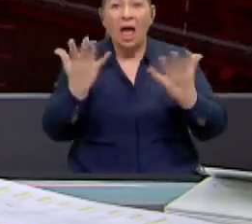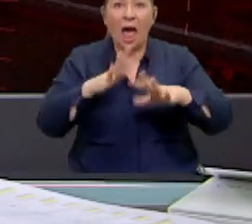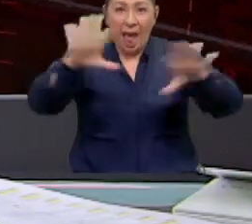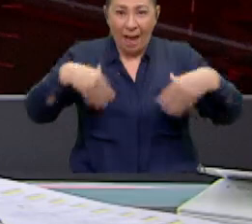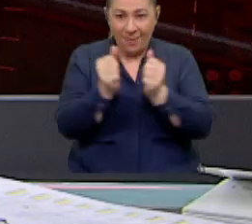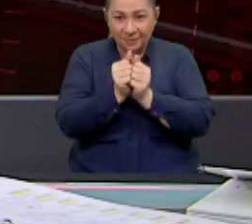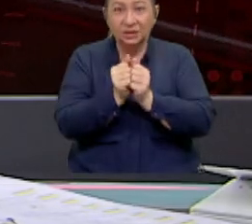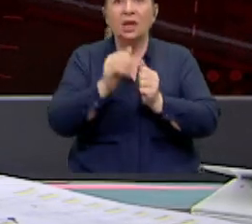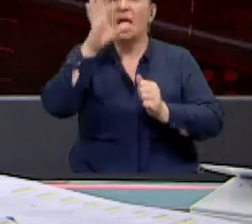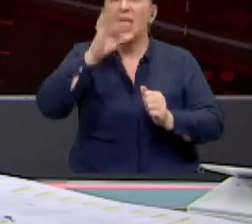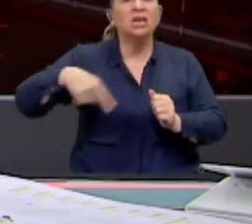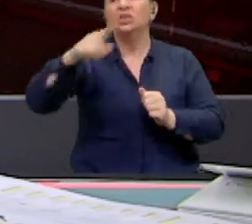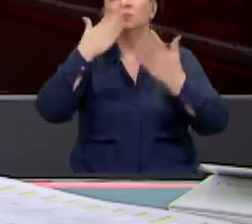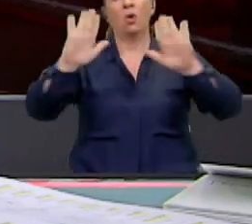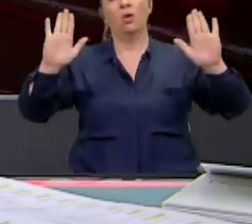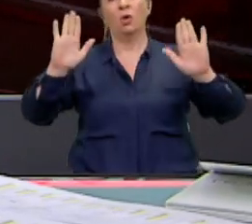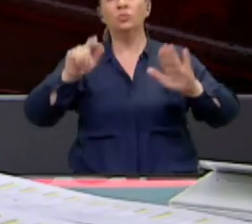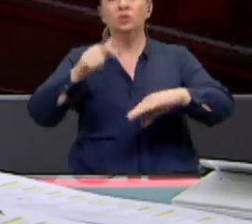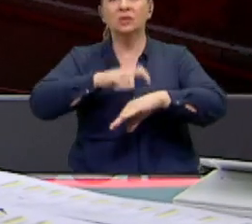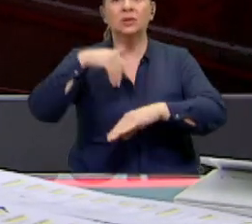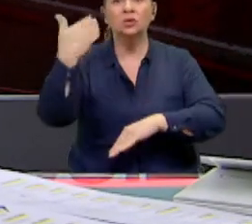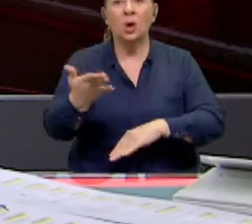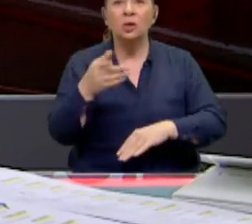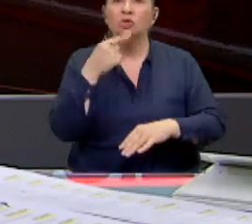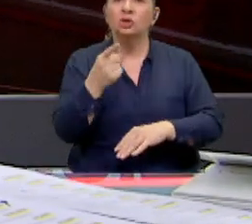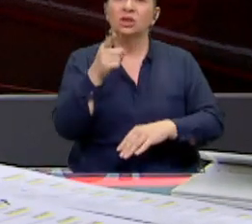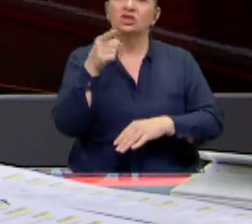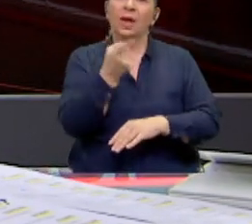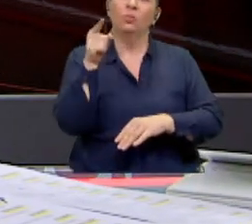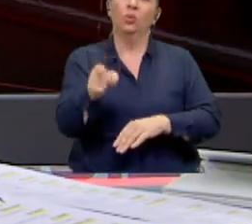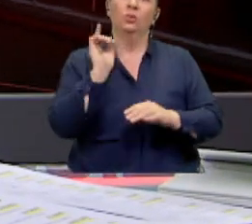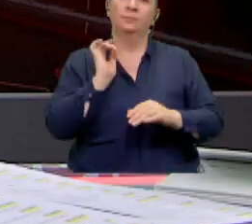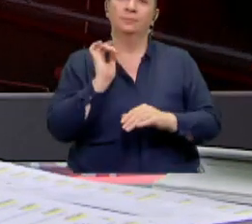hepimiz ya hiçbirimiz. Bu saatten sonra bu ülkede söylenecek şey budur.